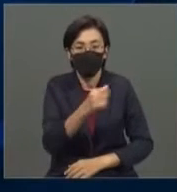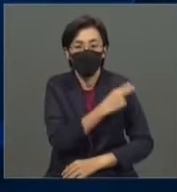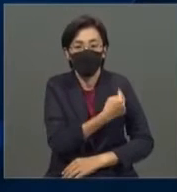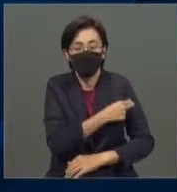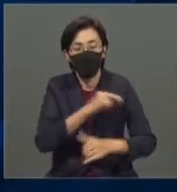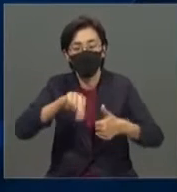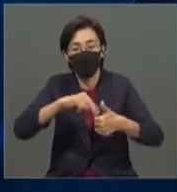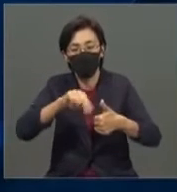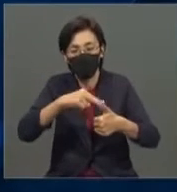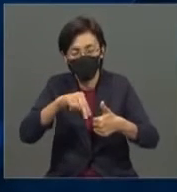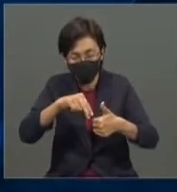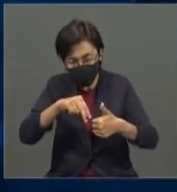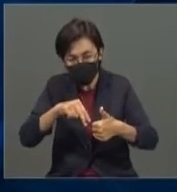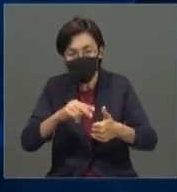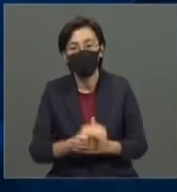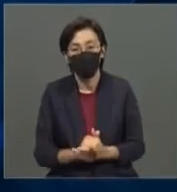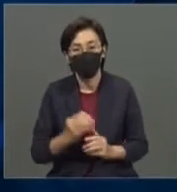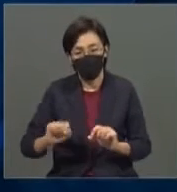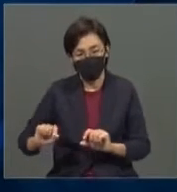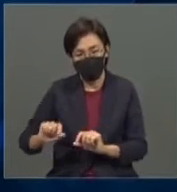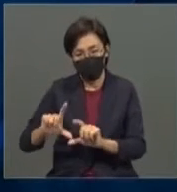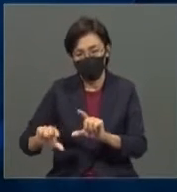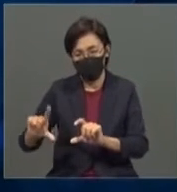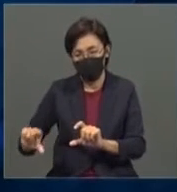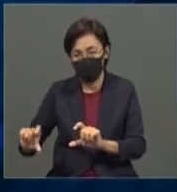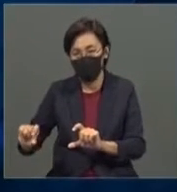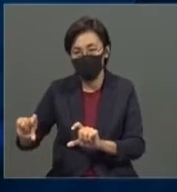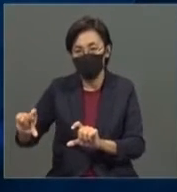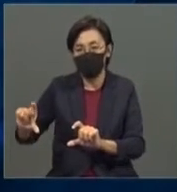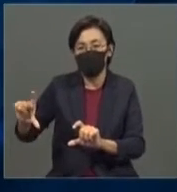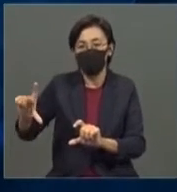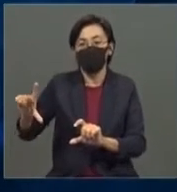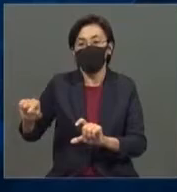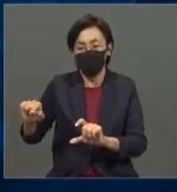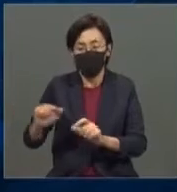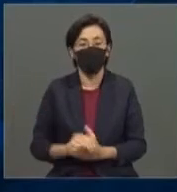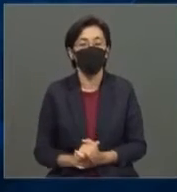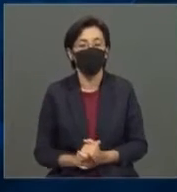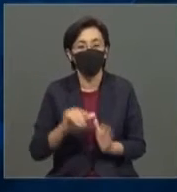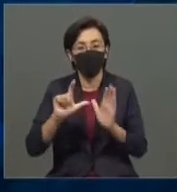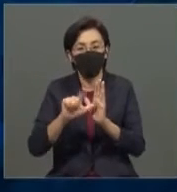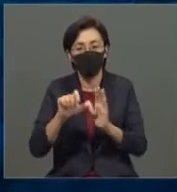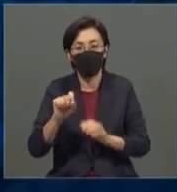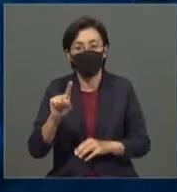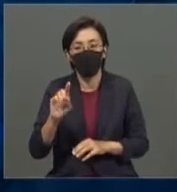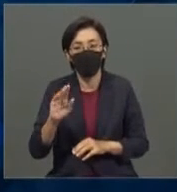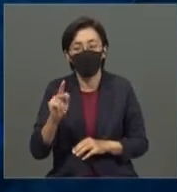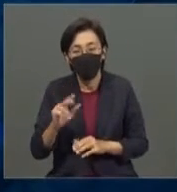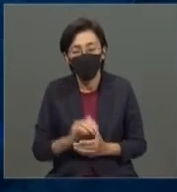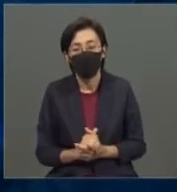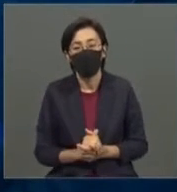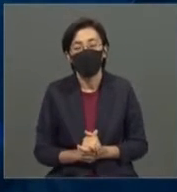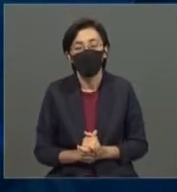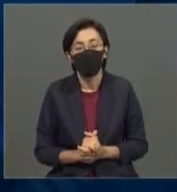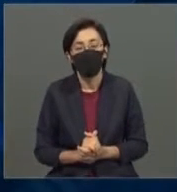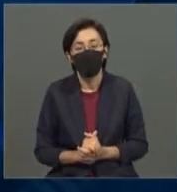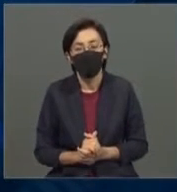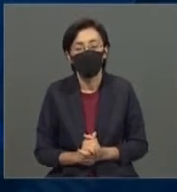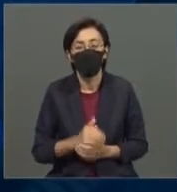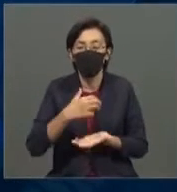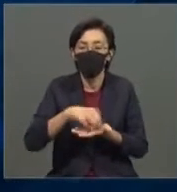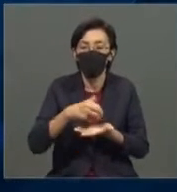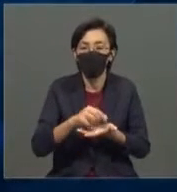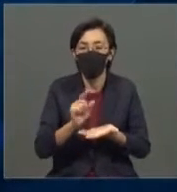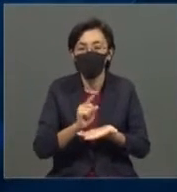งพยาบาลเนี่ยมีแนวโน้มที่เพิ่มขึ้นท่านเลขาสมช.ในฐานะผอ.สปก.สปค.ก็สะท้อนภา